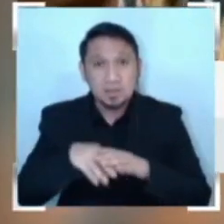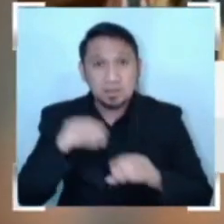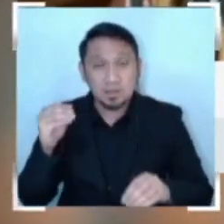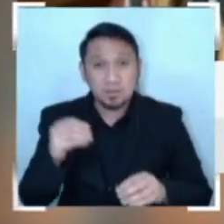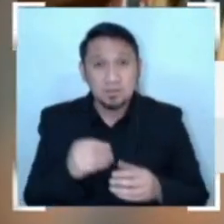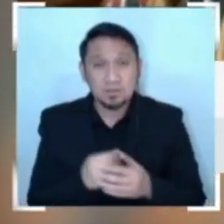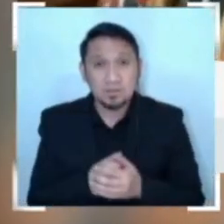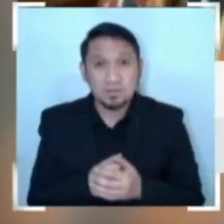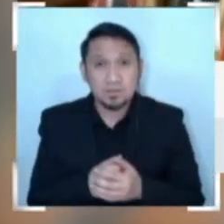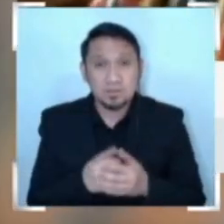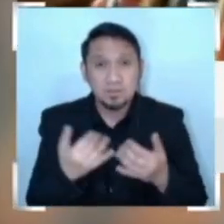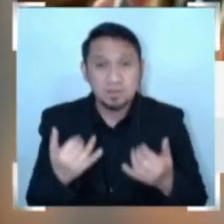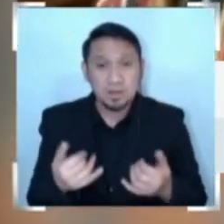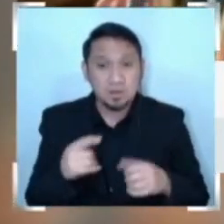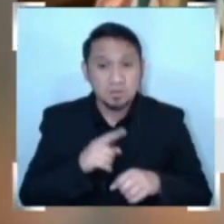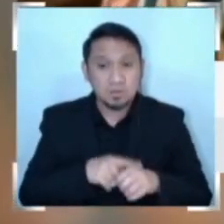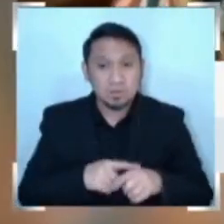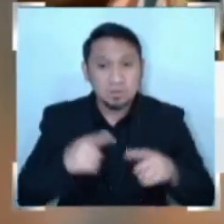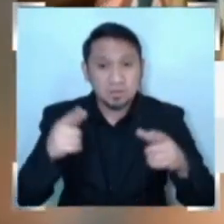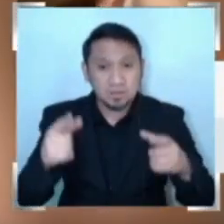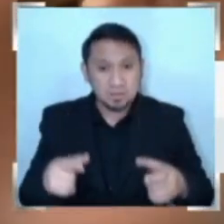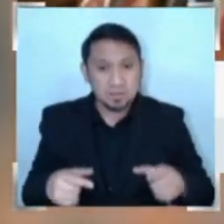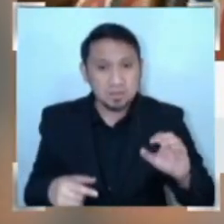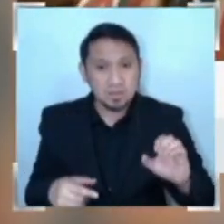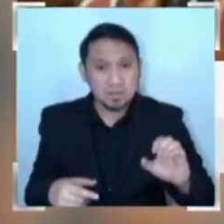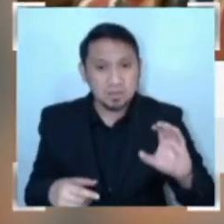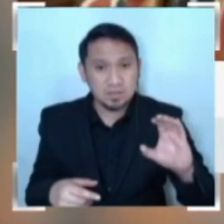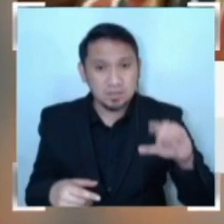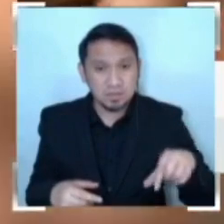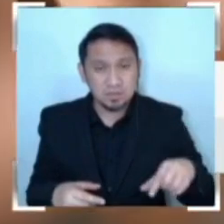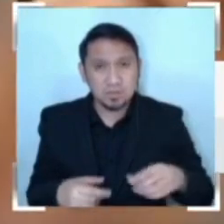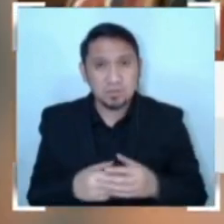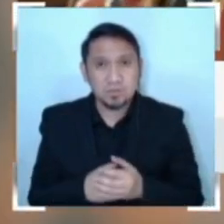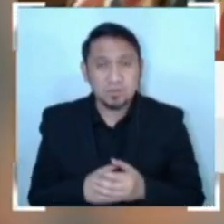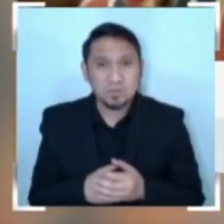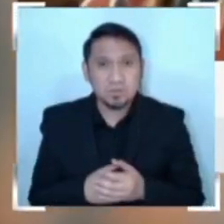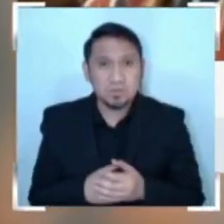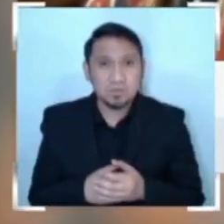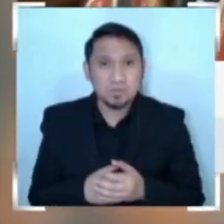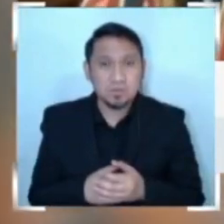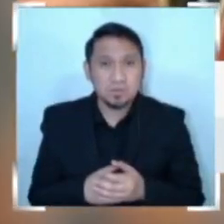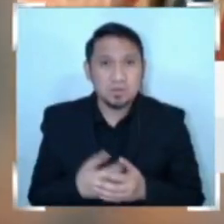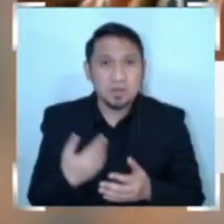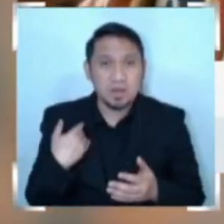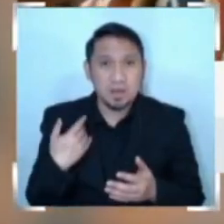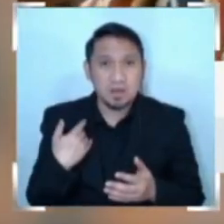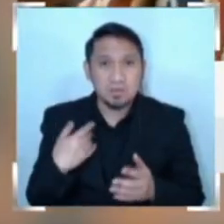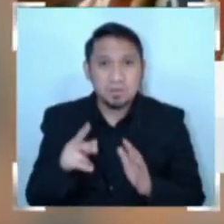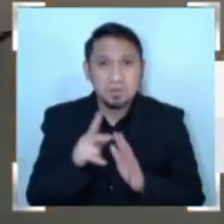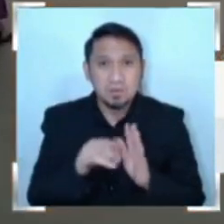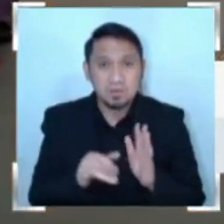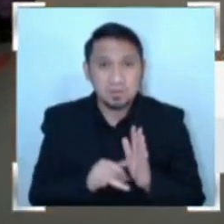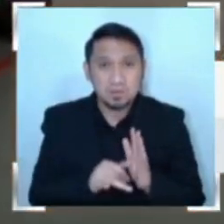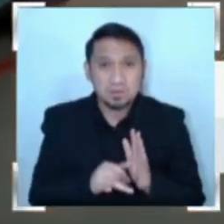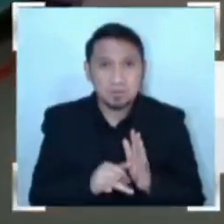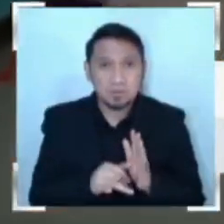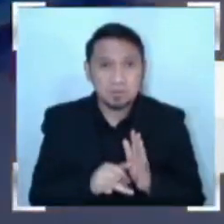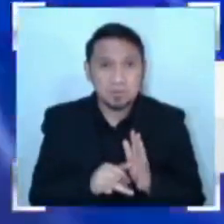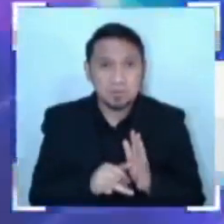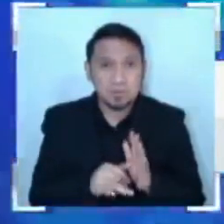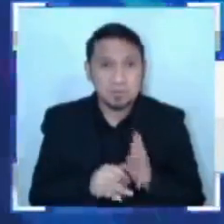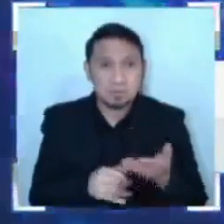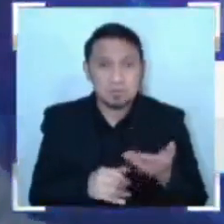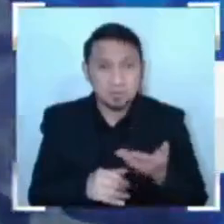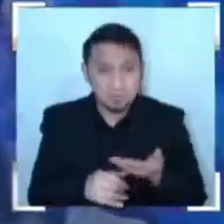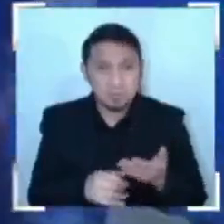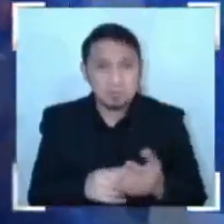lockdowns and ECQ, yes, Civil Service Commission issued a policy. However, binawi na po yan. Ako si Joseph